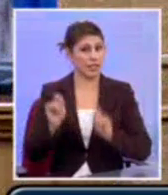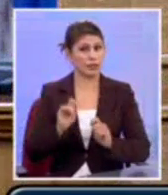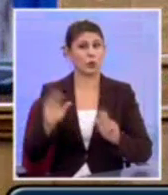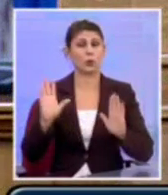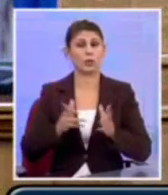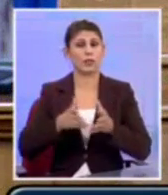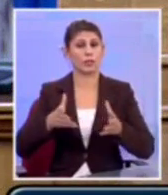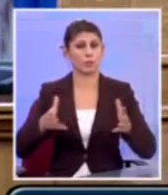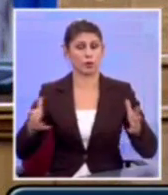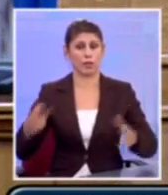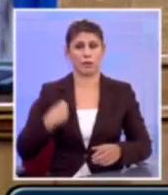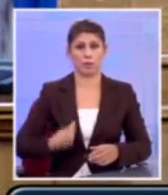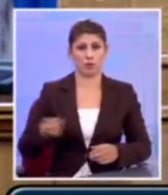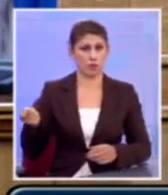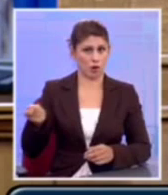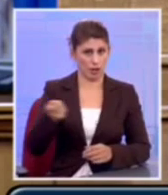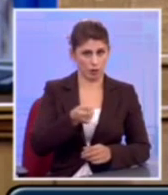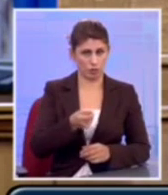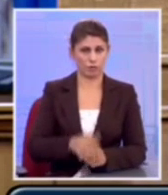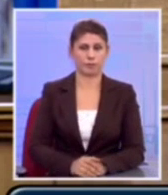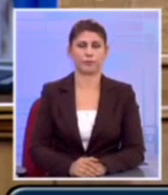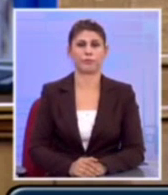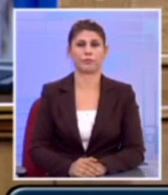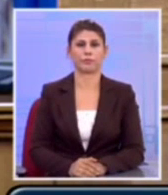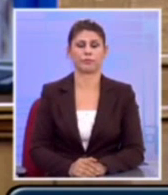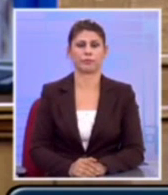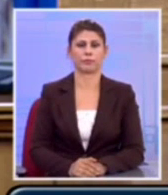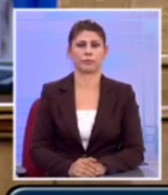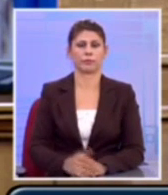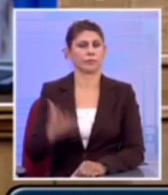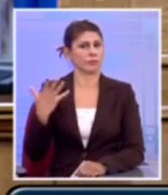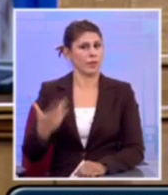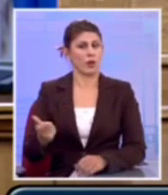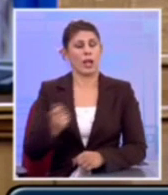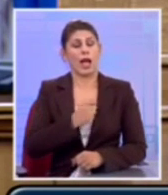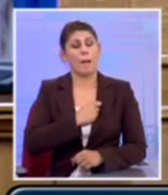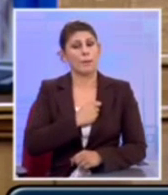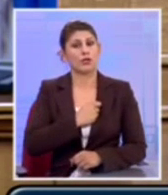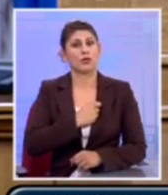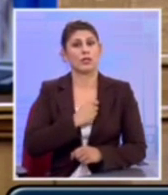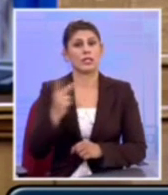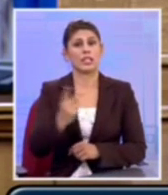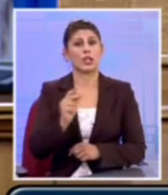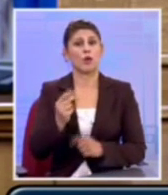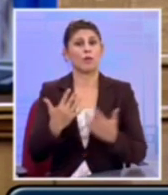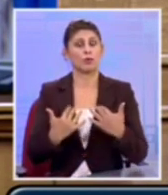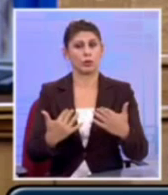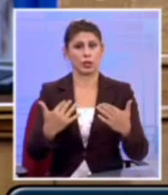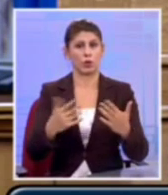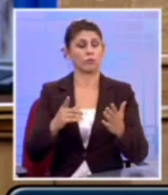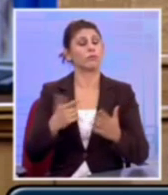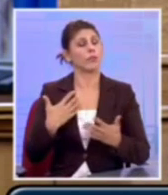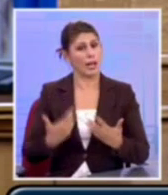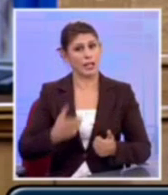στη διόγκωση του δημοσίου χρέους, έχοντας λάβει και την εμπιστοσύνη του Κοινοβουλίου, νομιμοποιείται